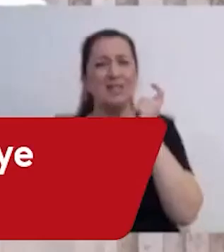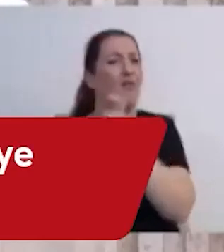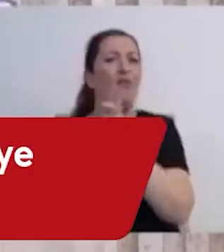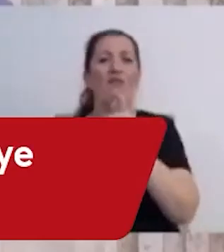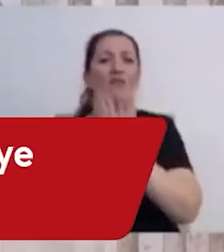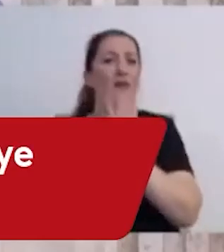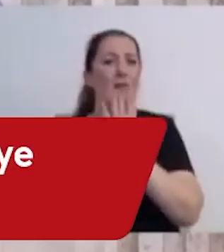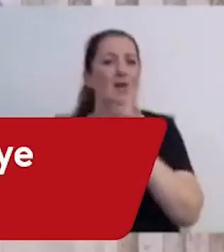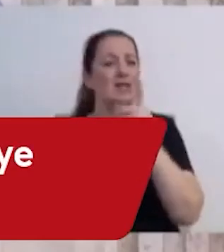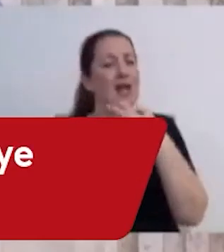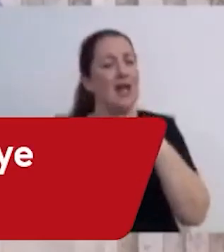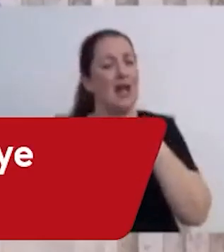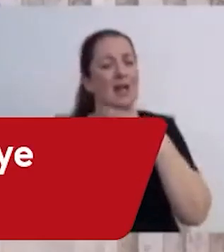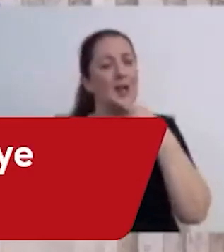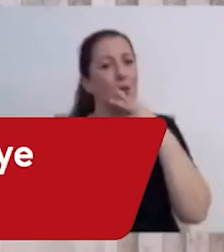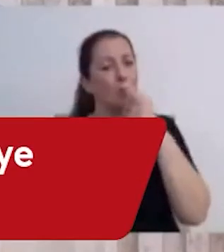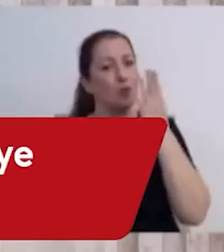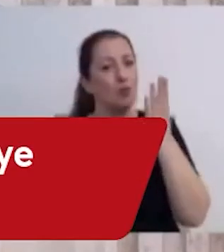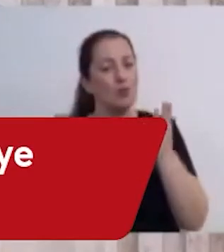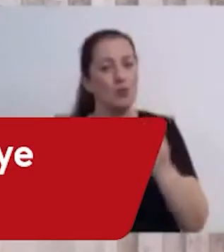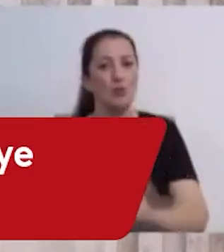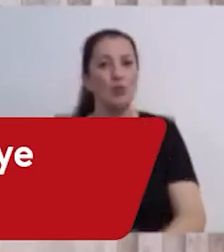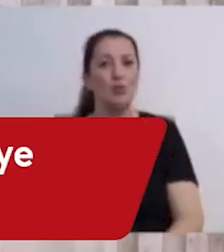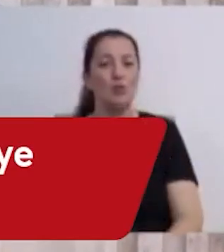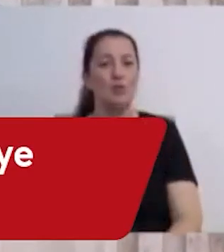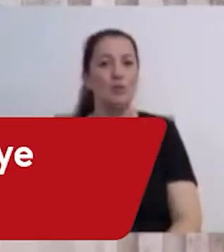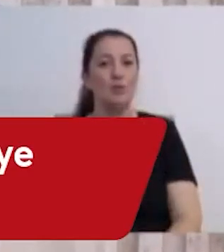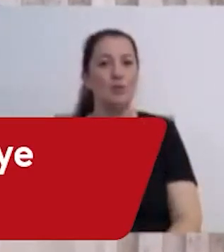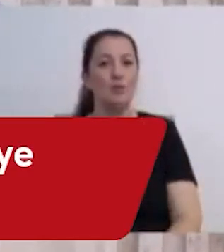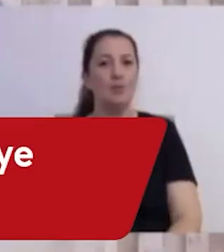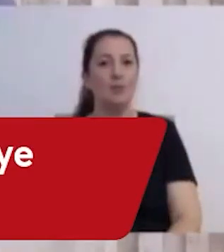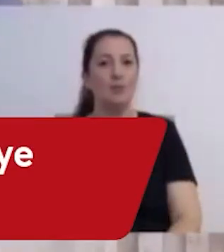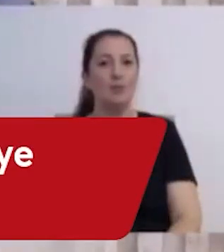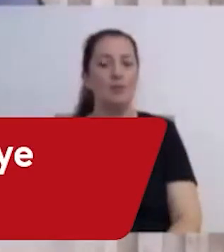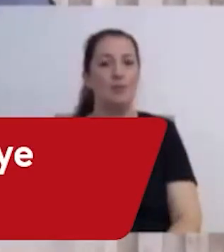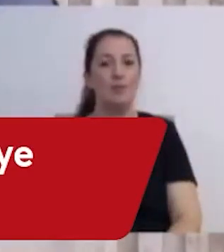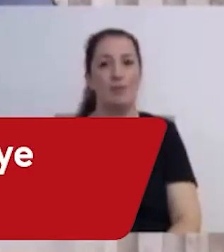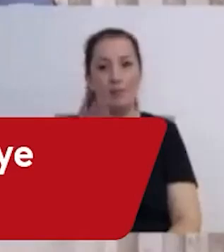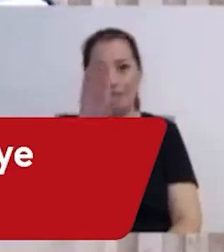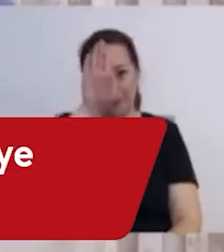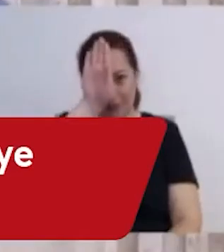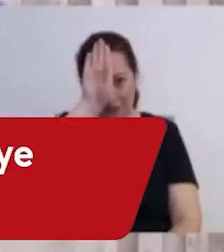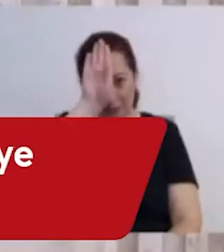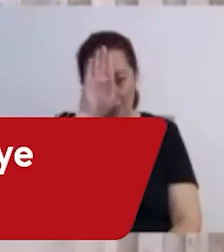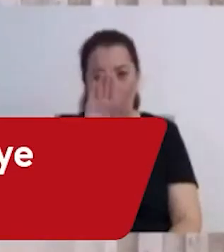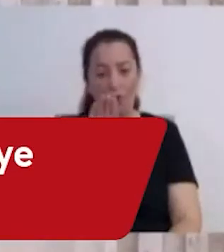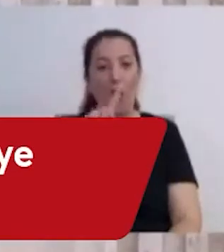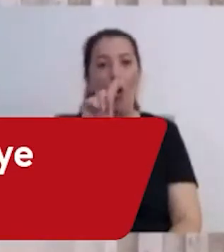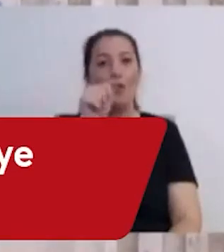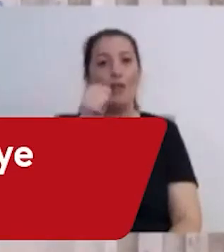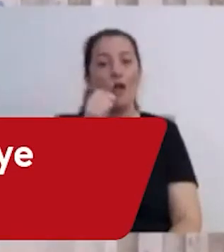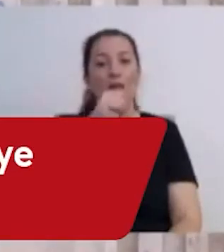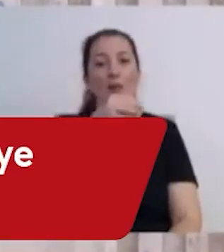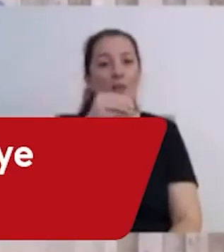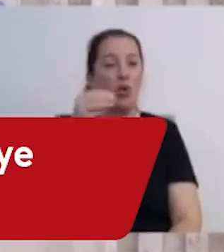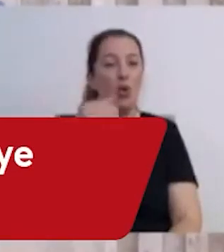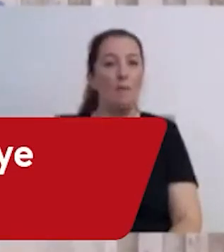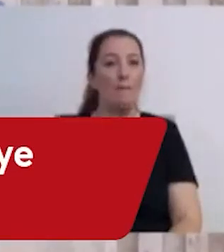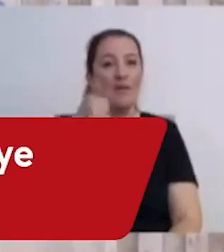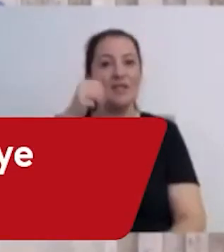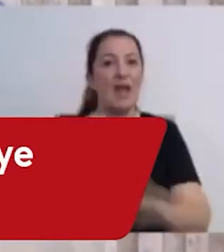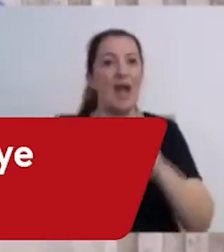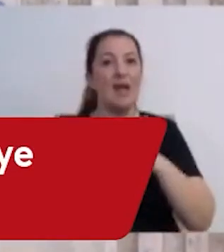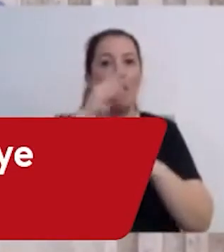meclise hitap edin. Tamam. Buyurun. İstanbul'da 16 milyonun başkanı